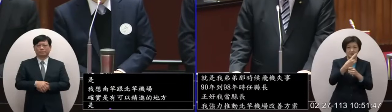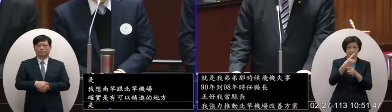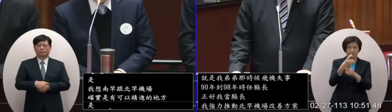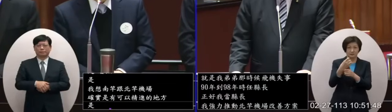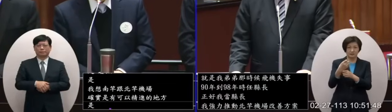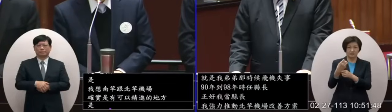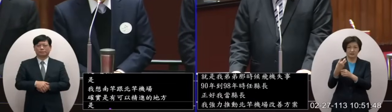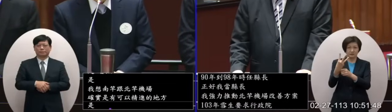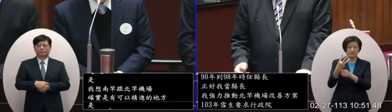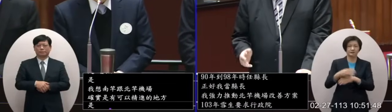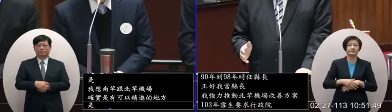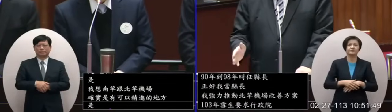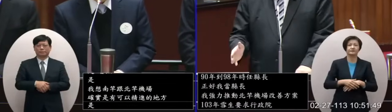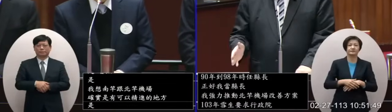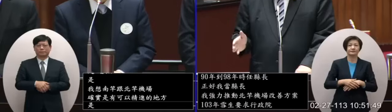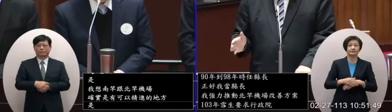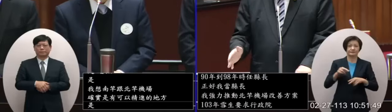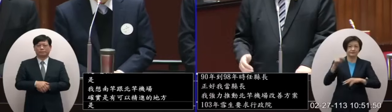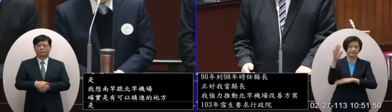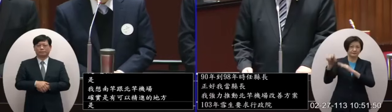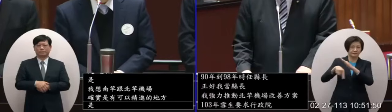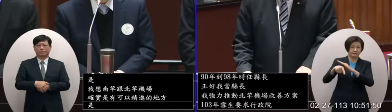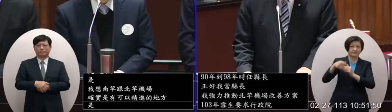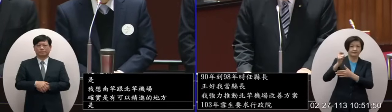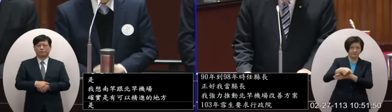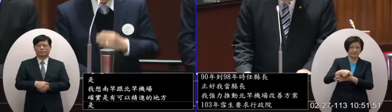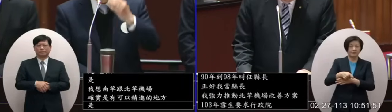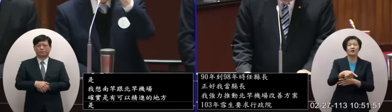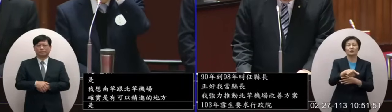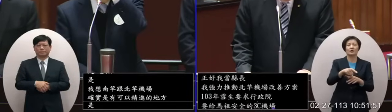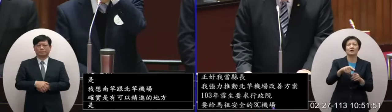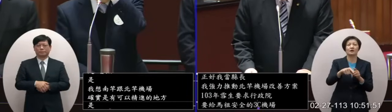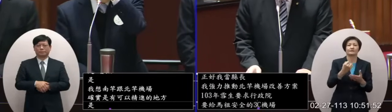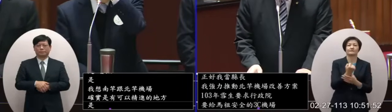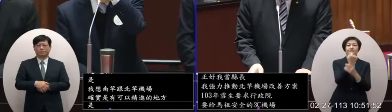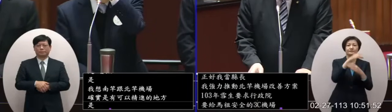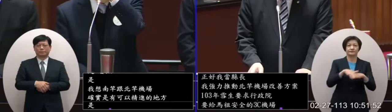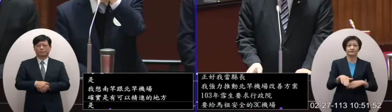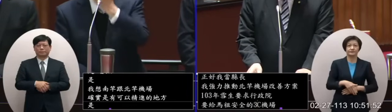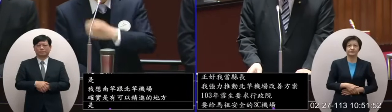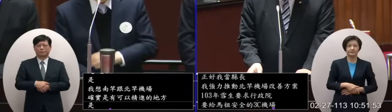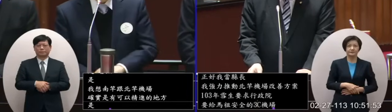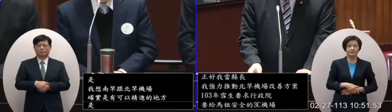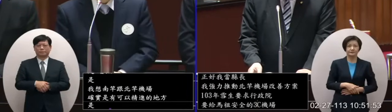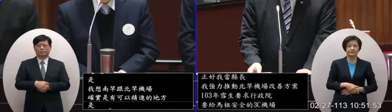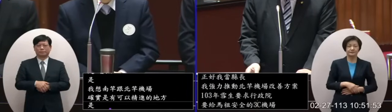111年，行政院核定，原则支持这件事情。那么